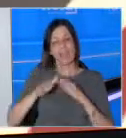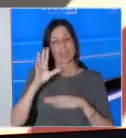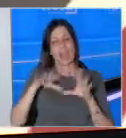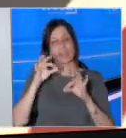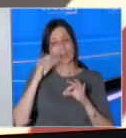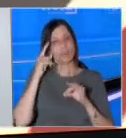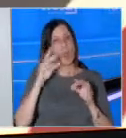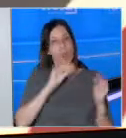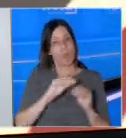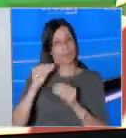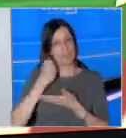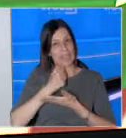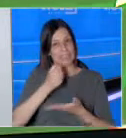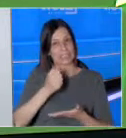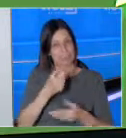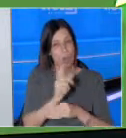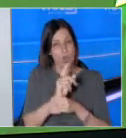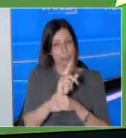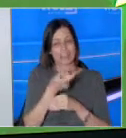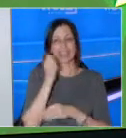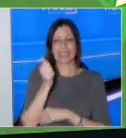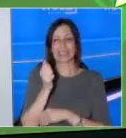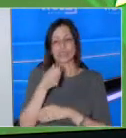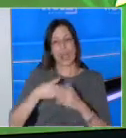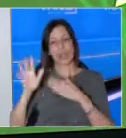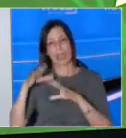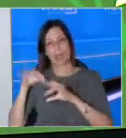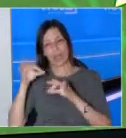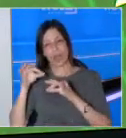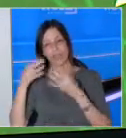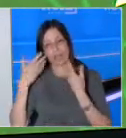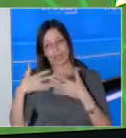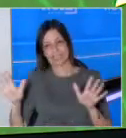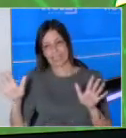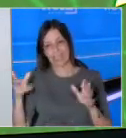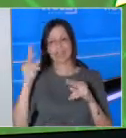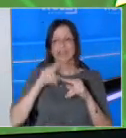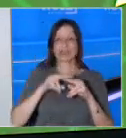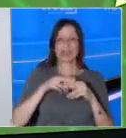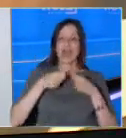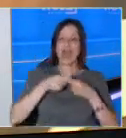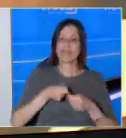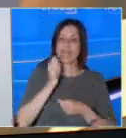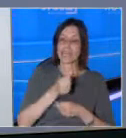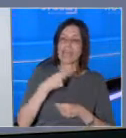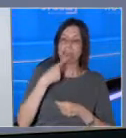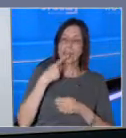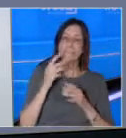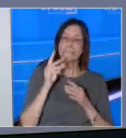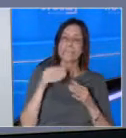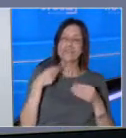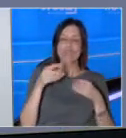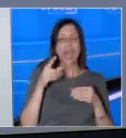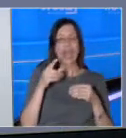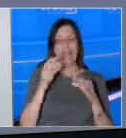שלא עובר תקציב, באופן אוטומטי הכנסת הולכת לבחירות, הכנסת מתפזרת, ואז חבר הכנסת האוזר הציע פשרה לדחות את זה,